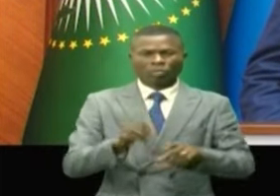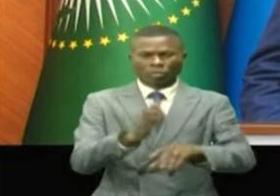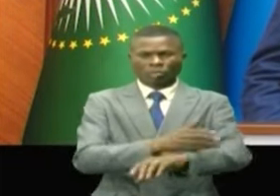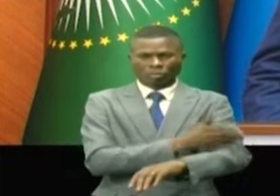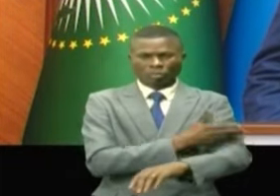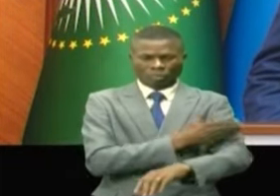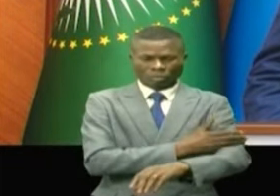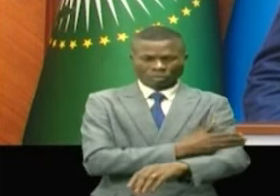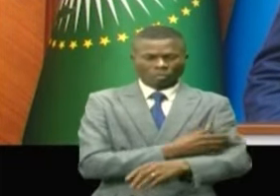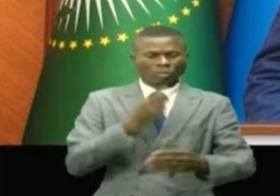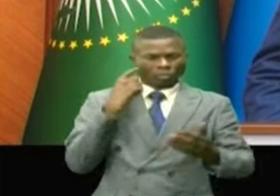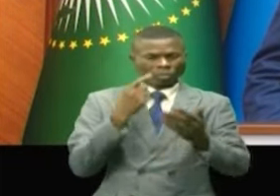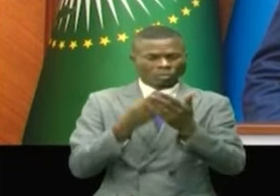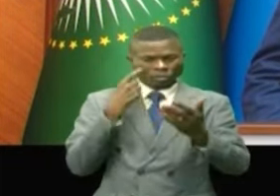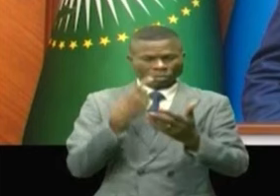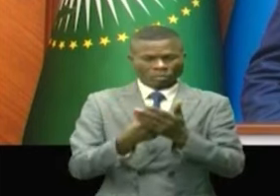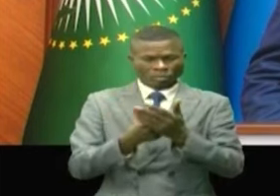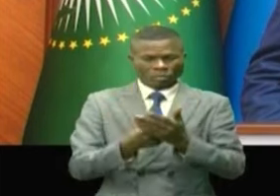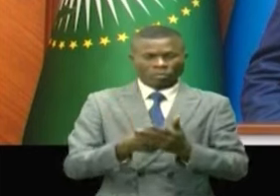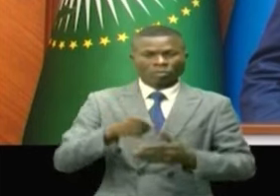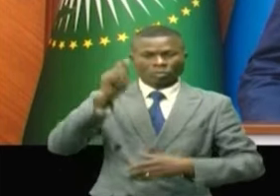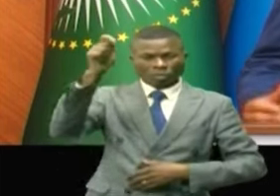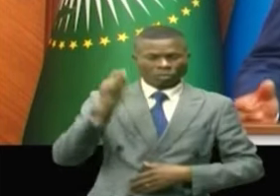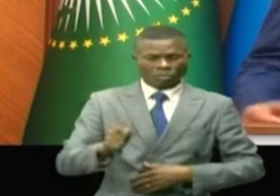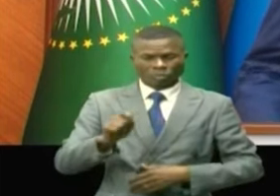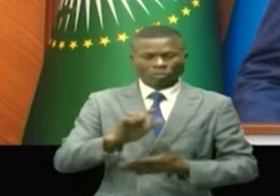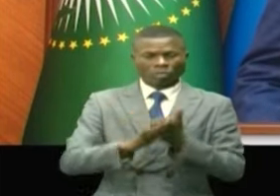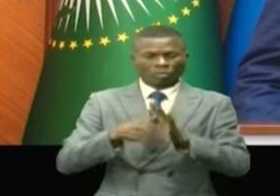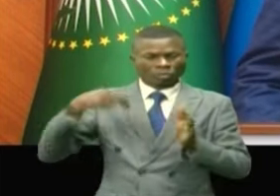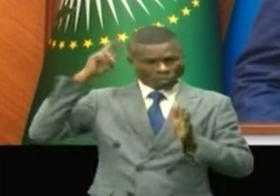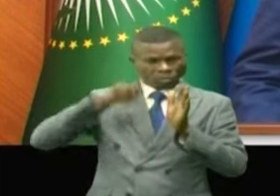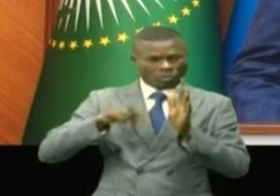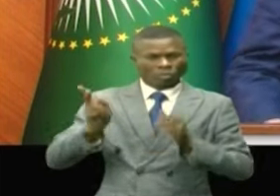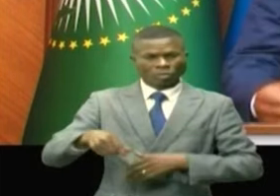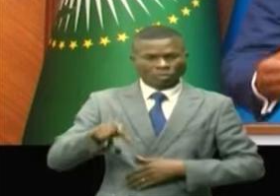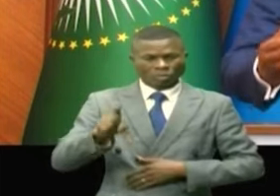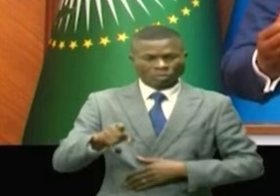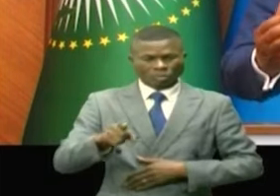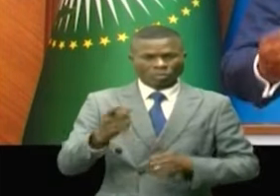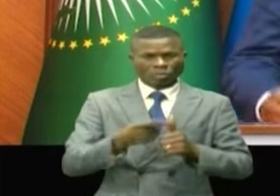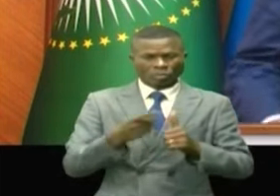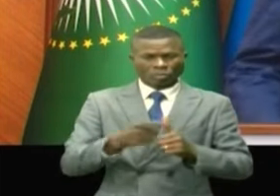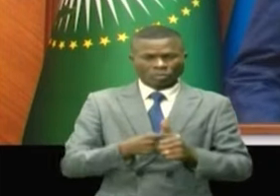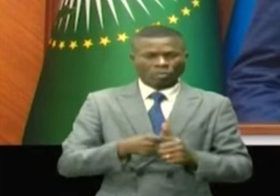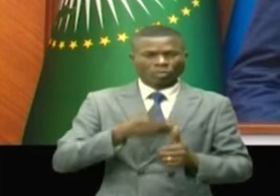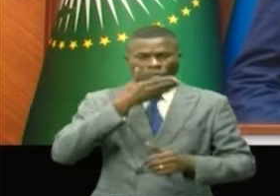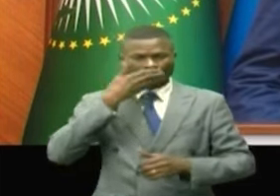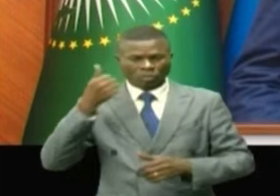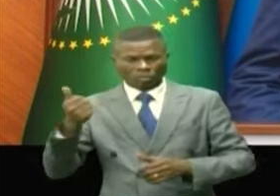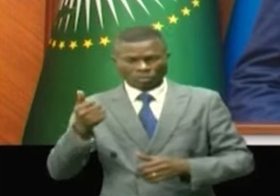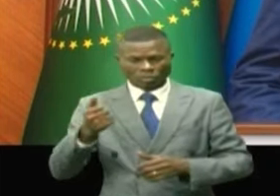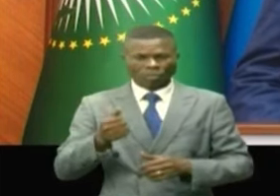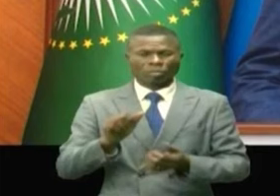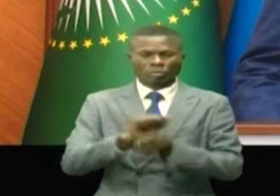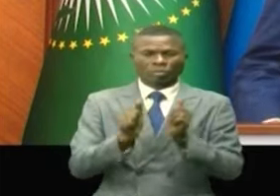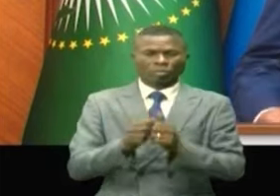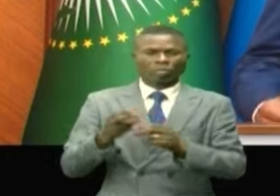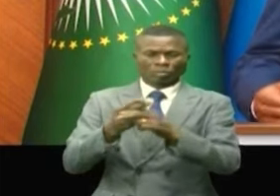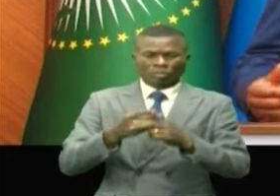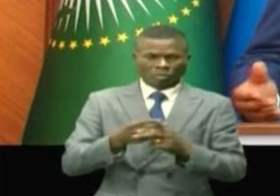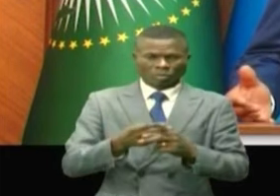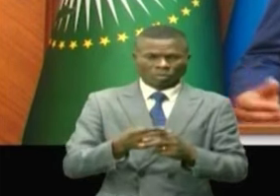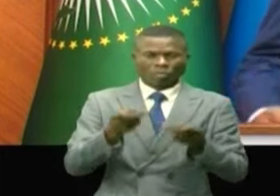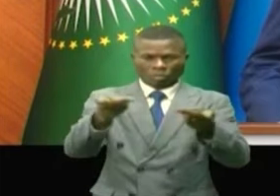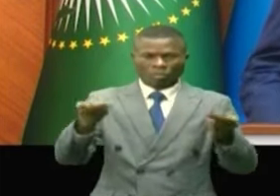enregistré au cours de la gouvernance sous l'état de siège d'autre part notamment l'amélioration de la situation sécuritaire dans certaines